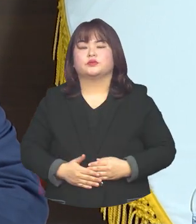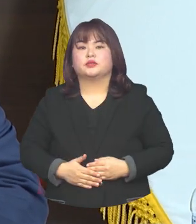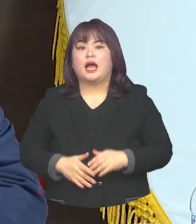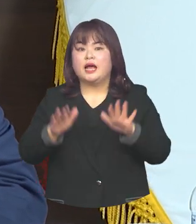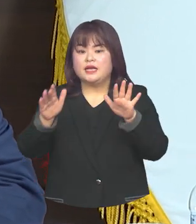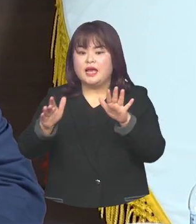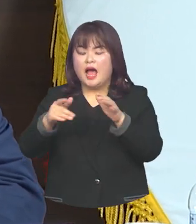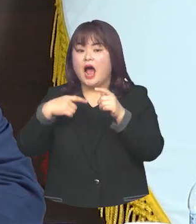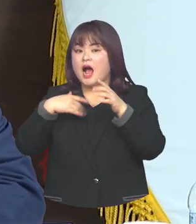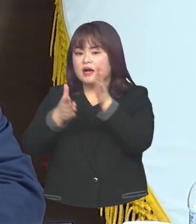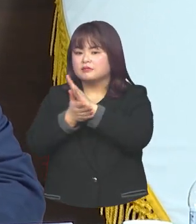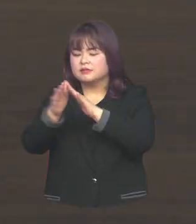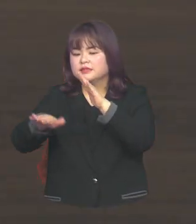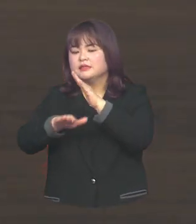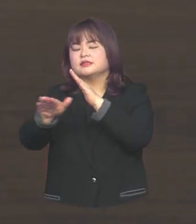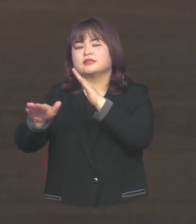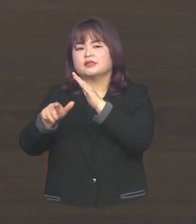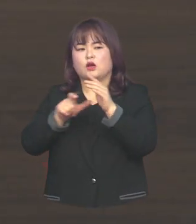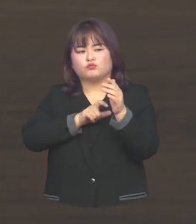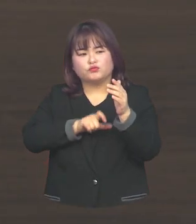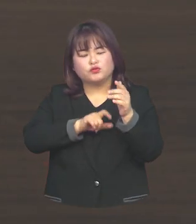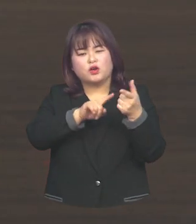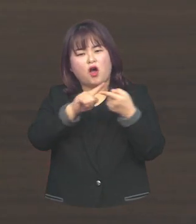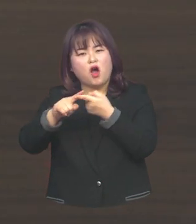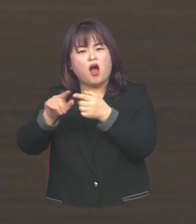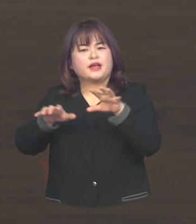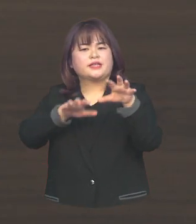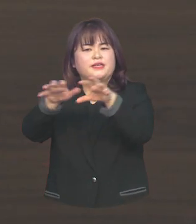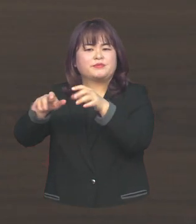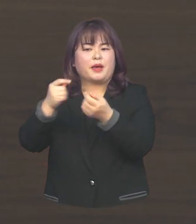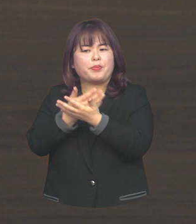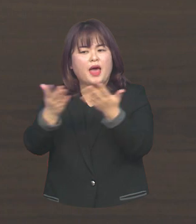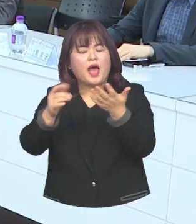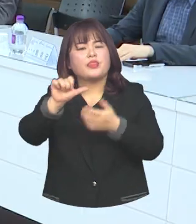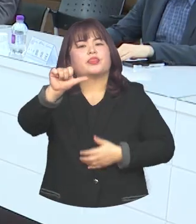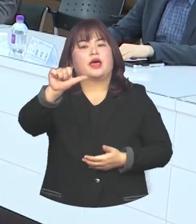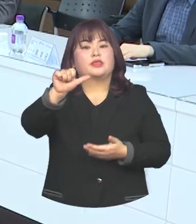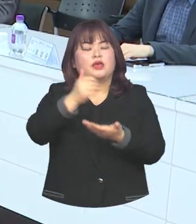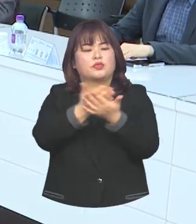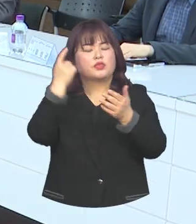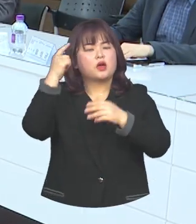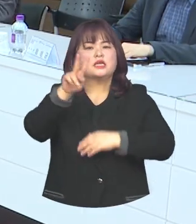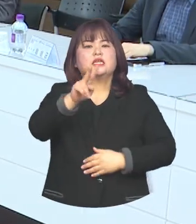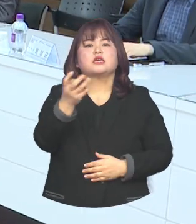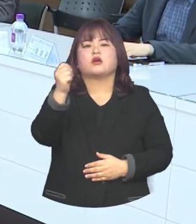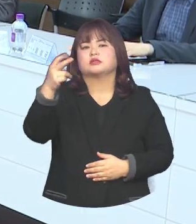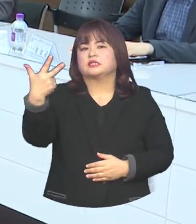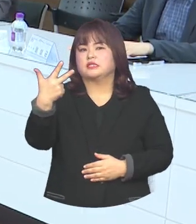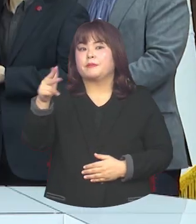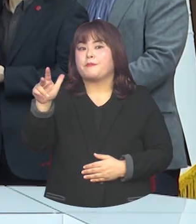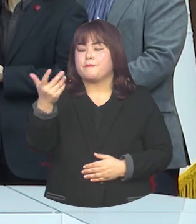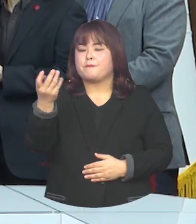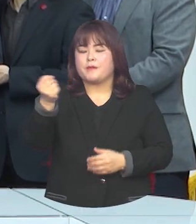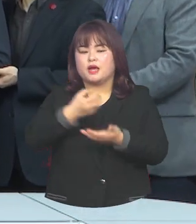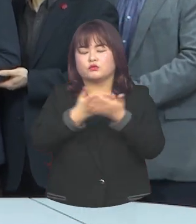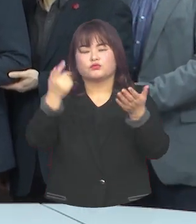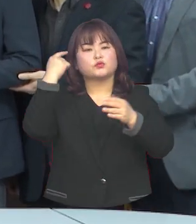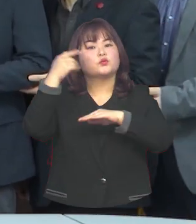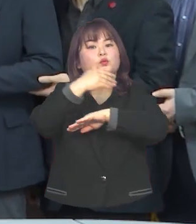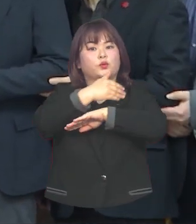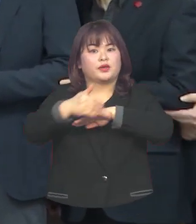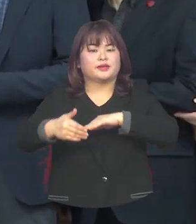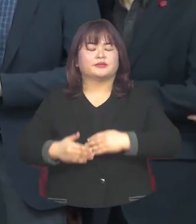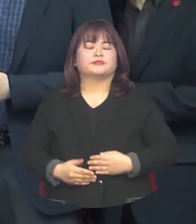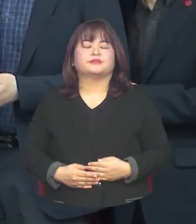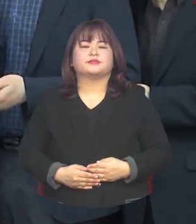이어왔습니다. 올해는 가정의 달 맞이 선물 세트, 김장 김치 나눔 등 5개 사업에서 총 2억 700만 원 상당의